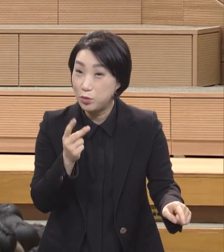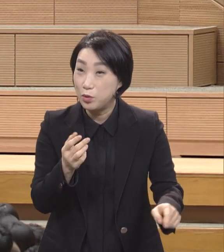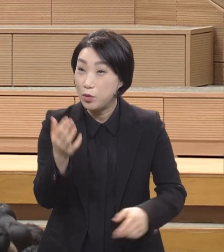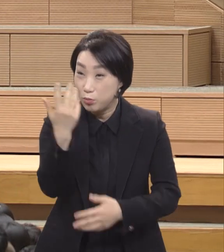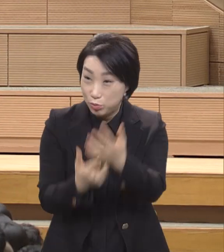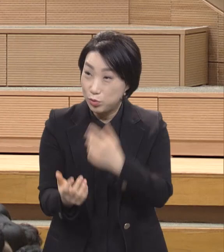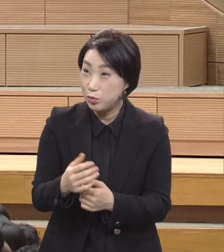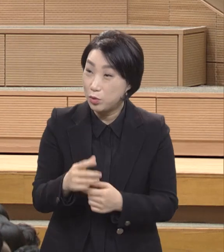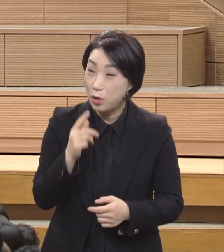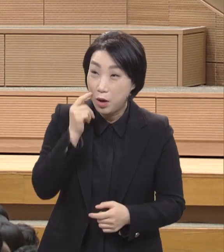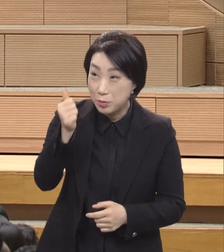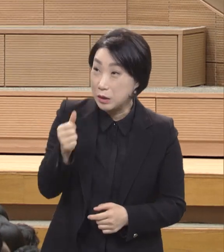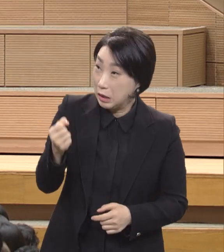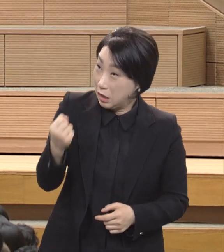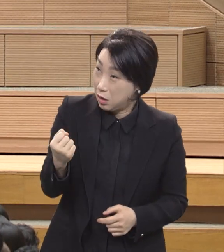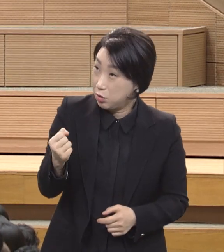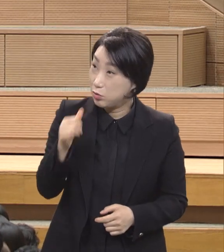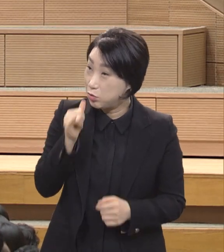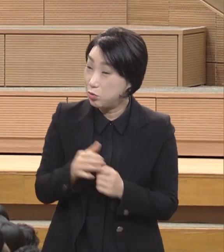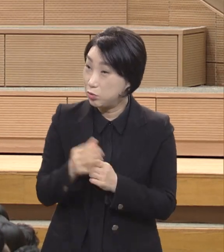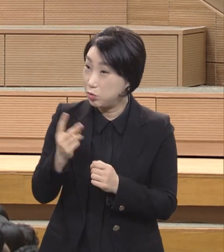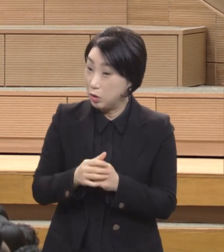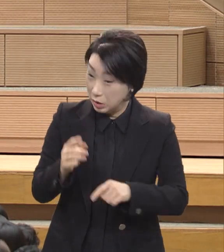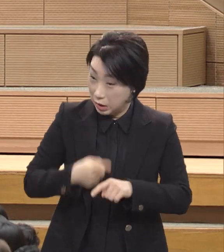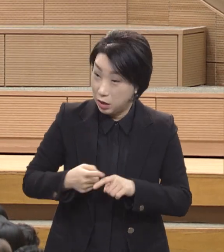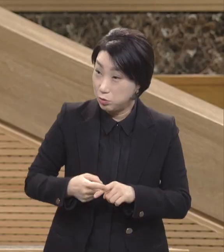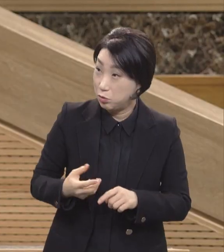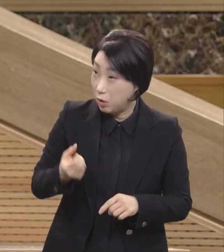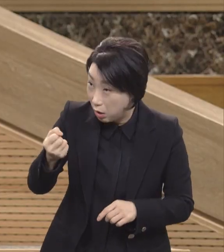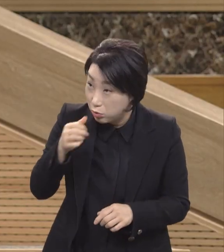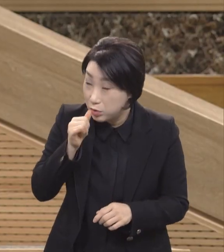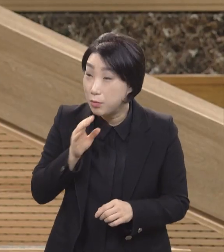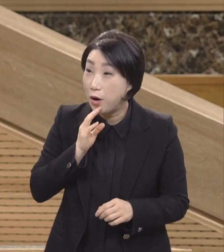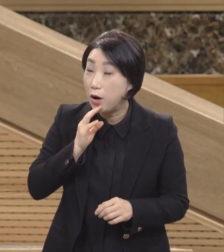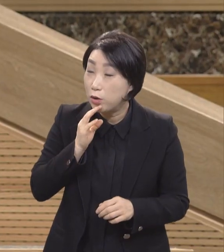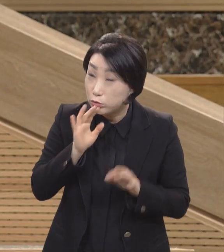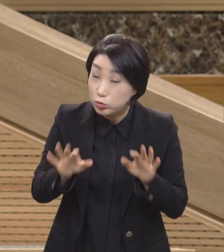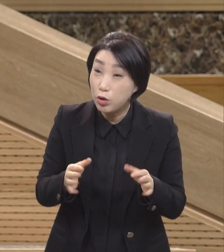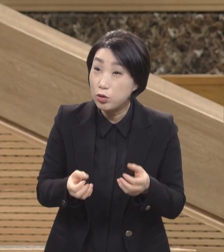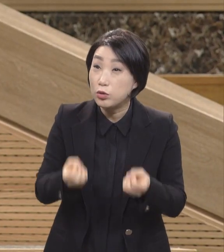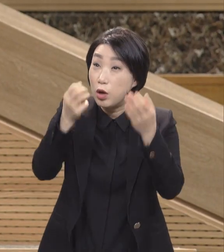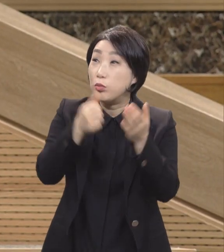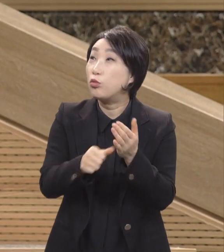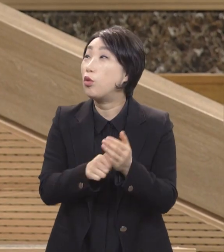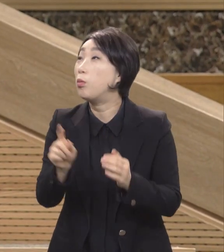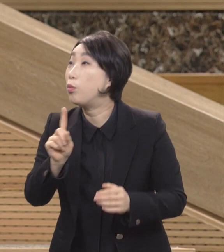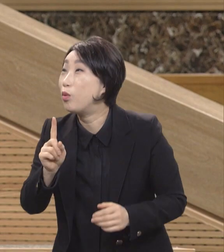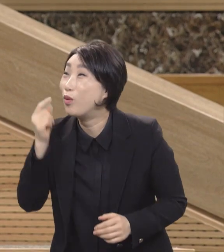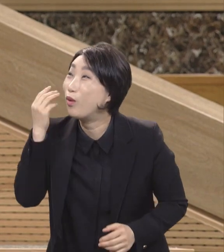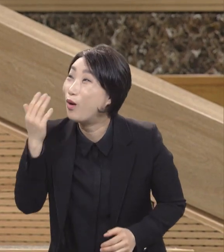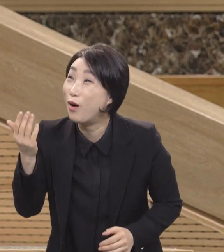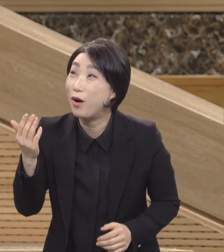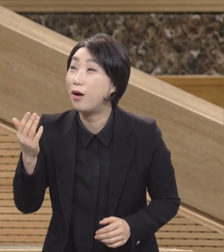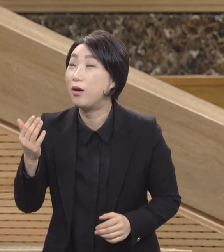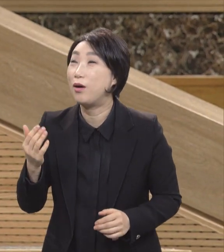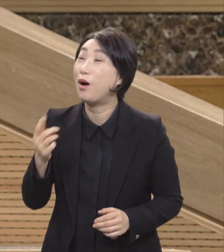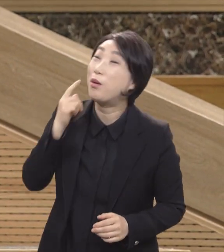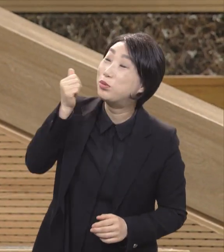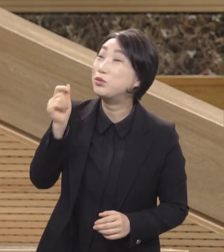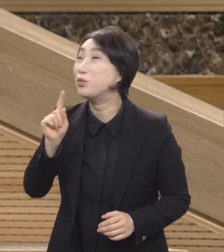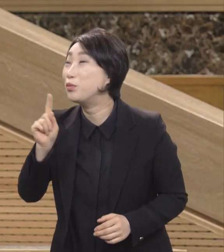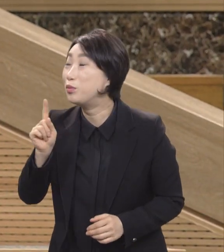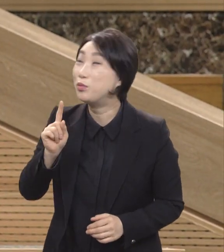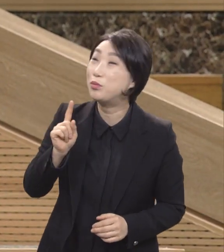불도 있고 칼도 다 있는데 재물은 어디 있는지 아버지 어디